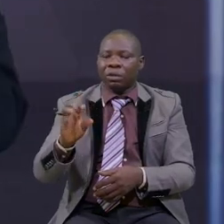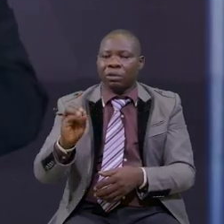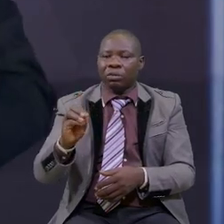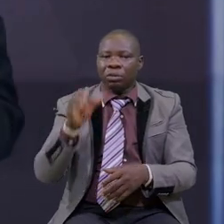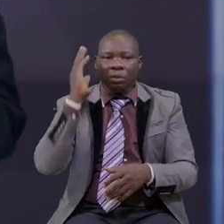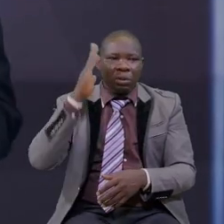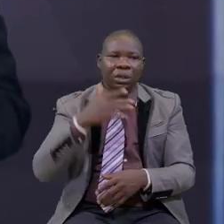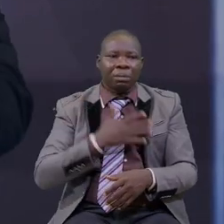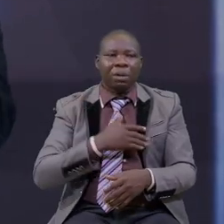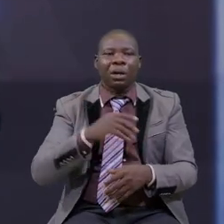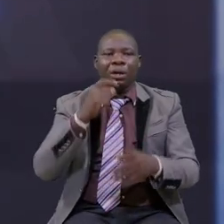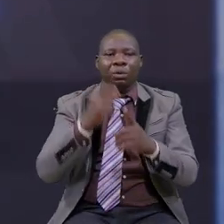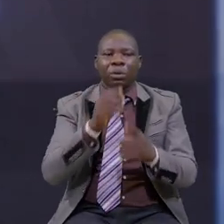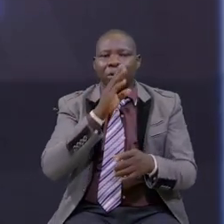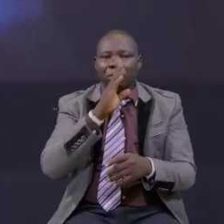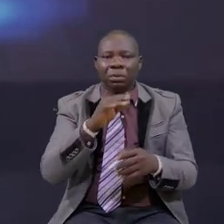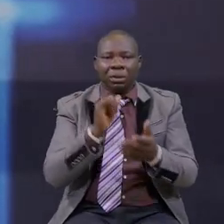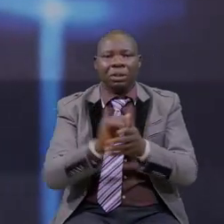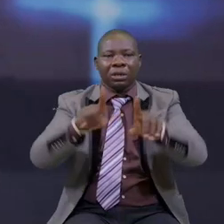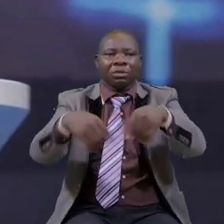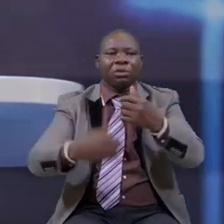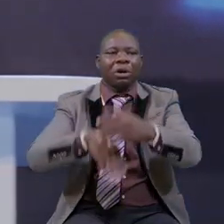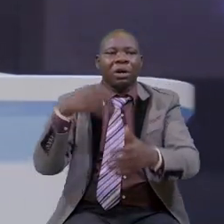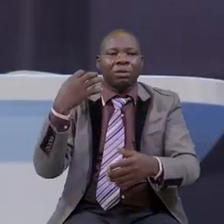qui sort de ma bouche.